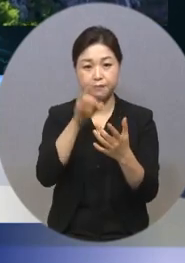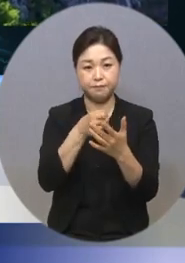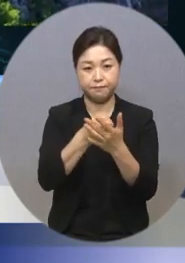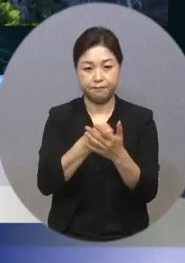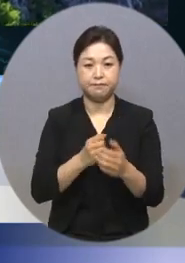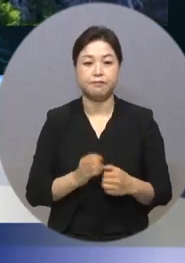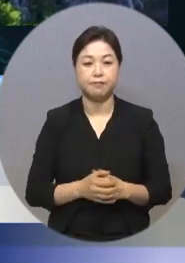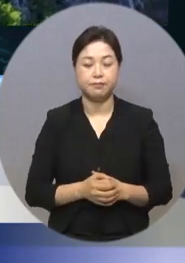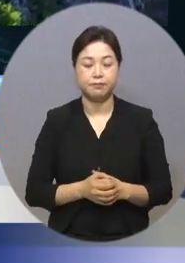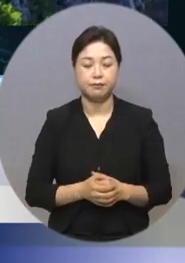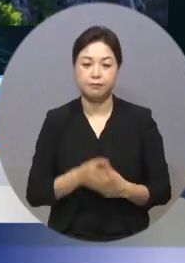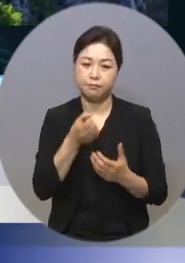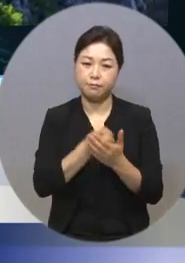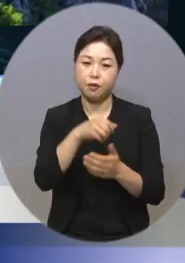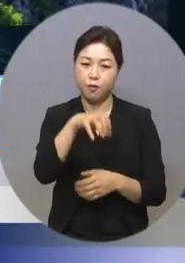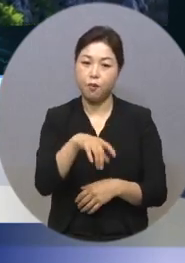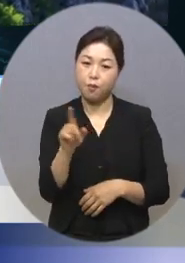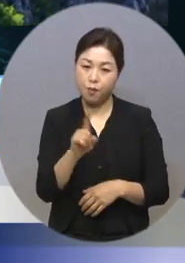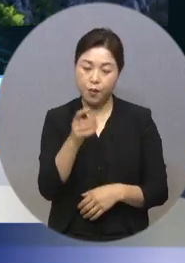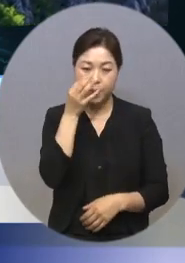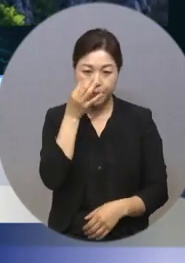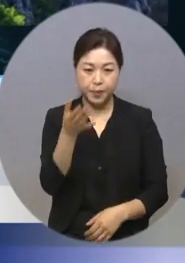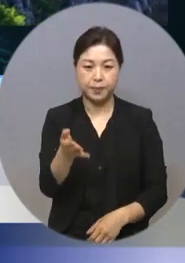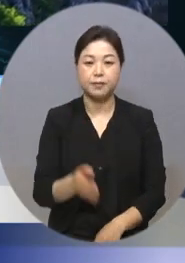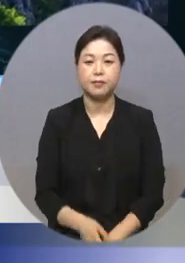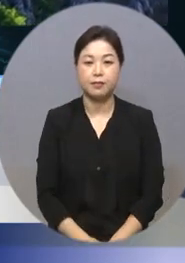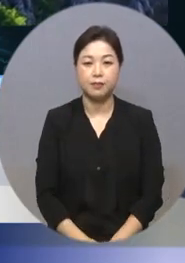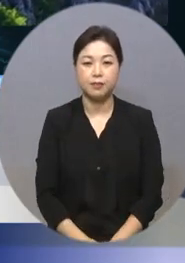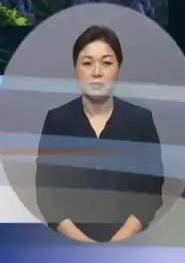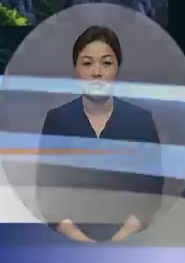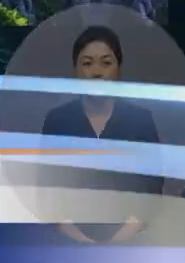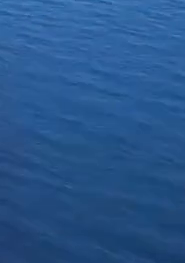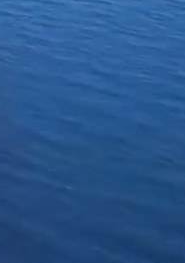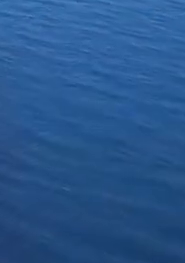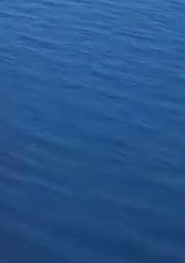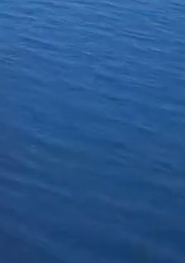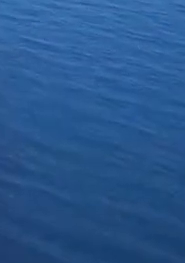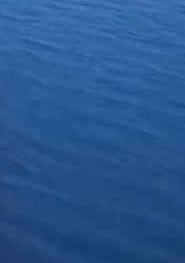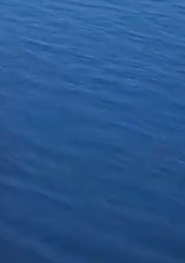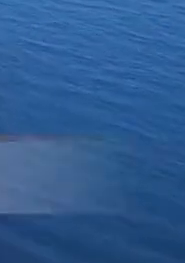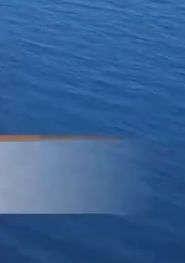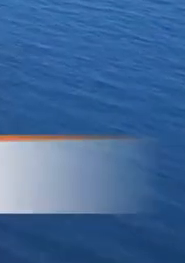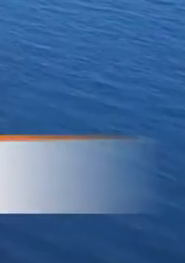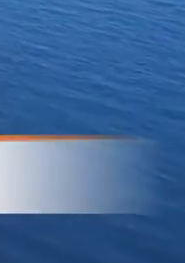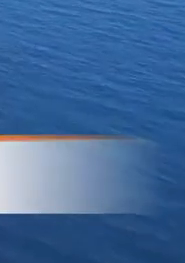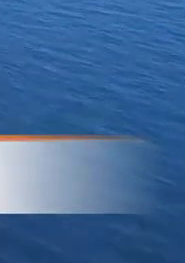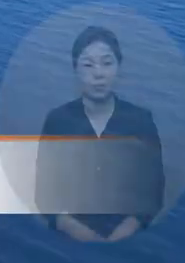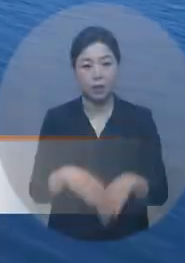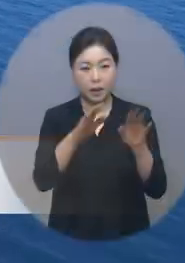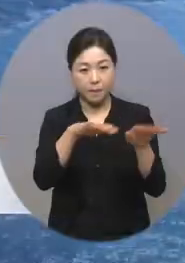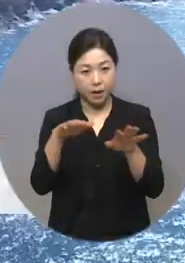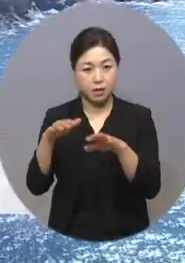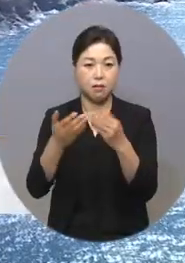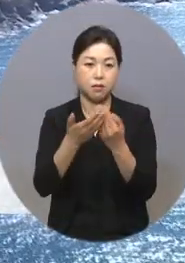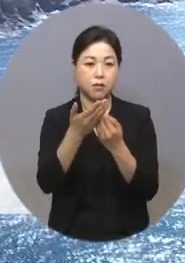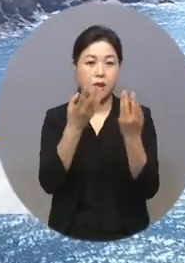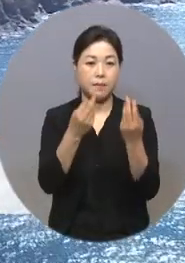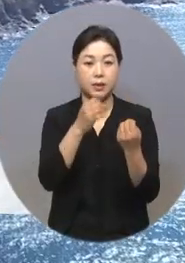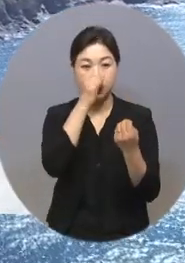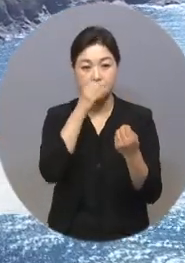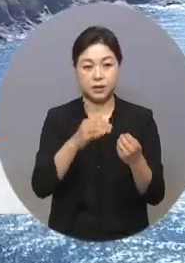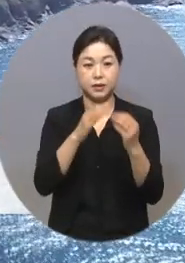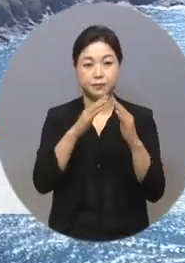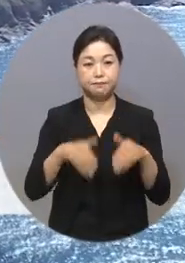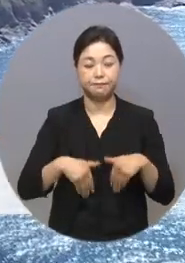어떤 곳들이 선정 됐는지 문경 와 기자가 전해드립니다 회향 관광자원이 풍부한 전라남도가